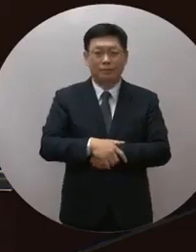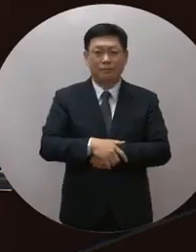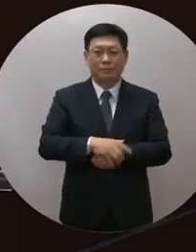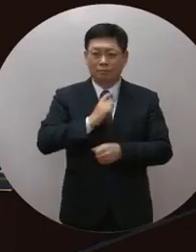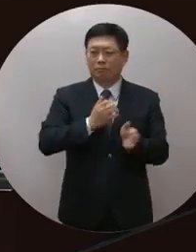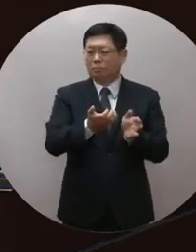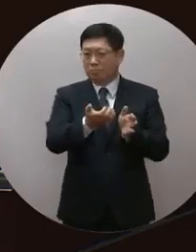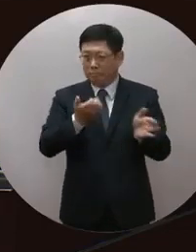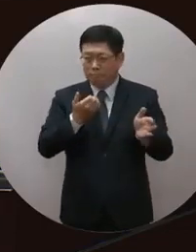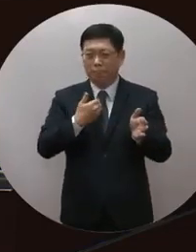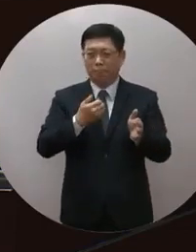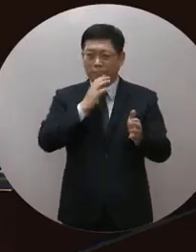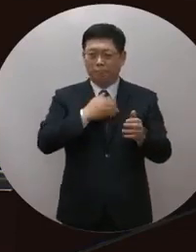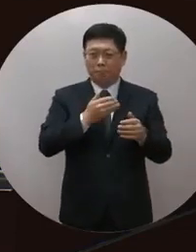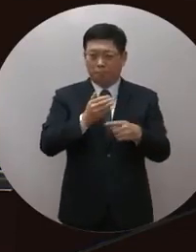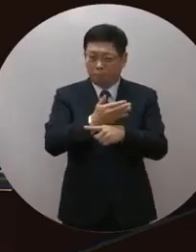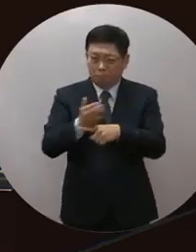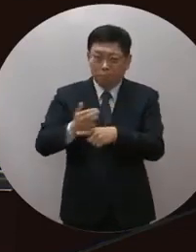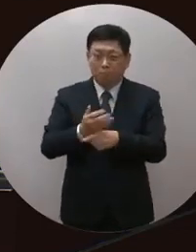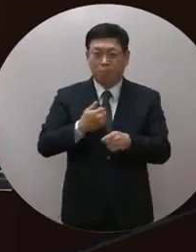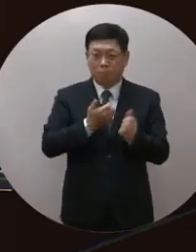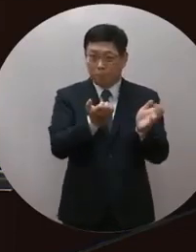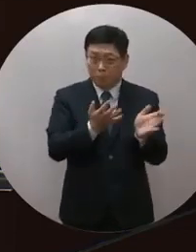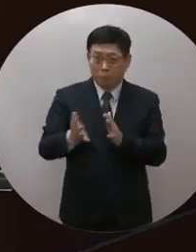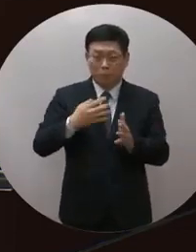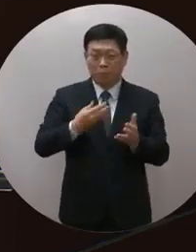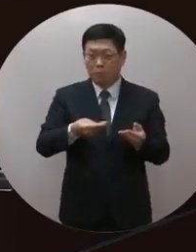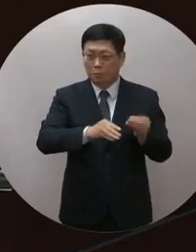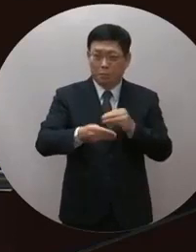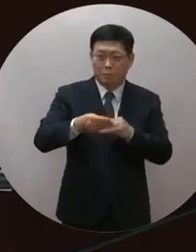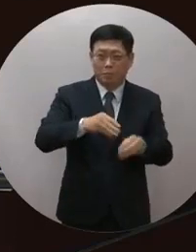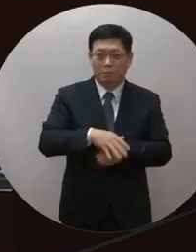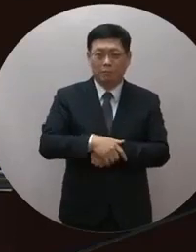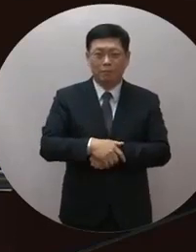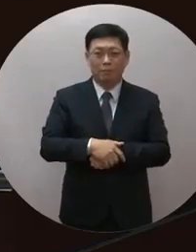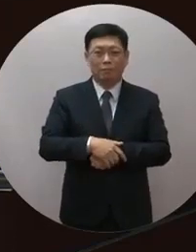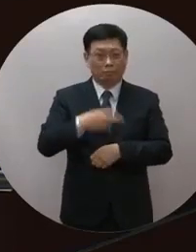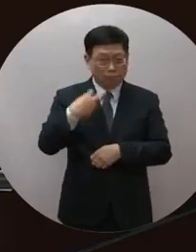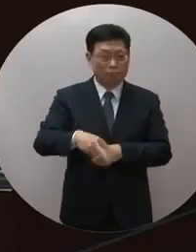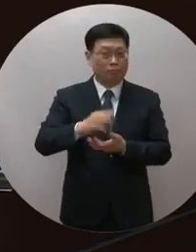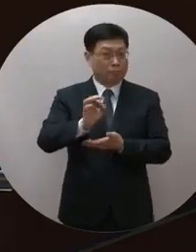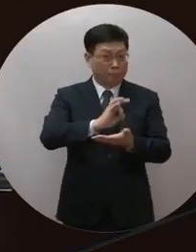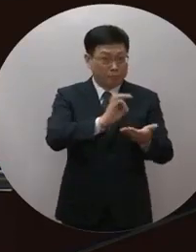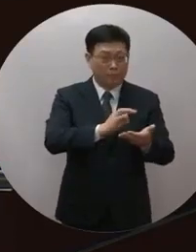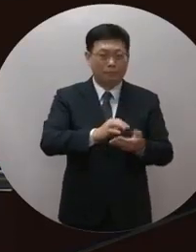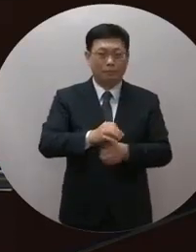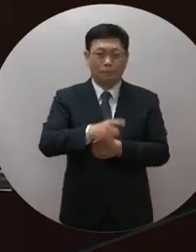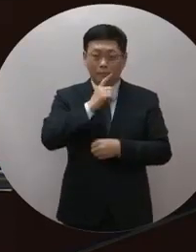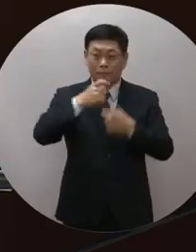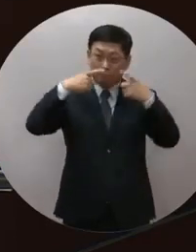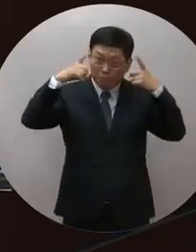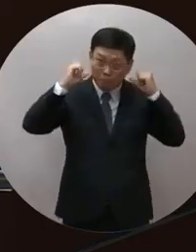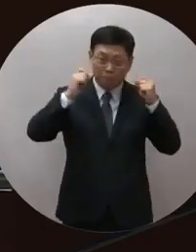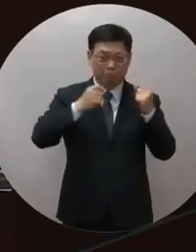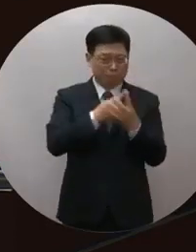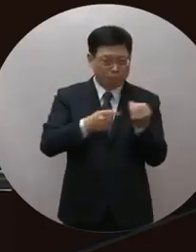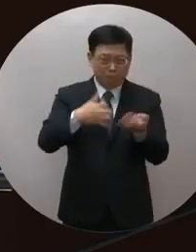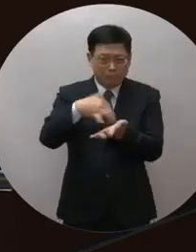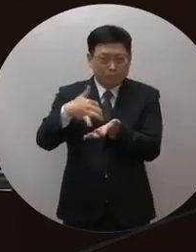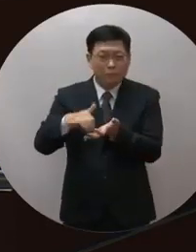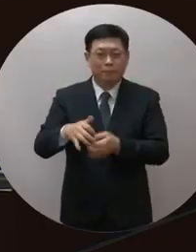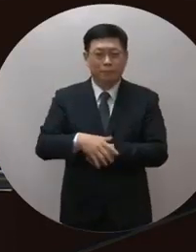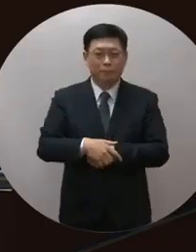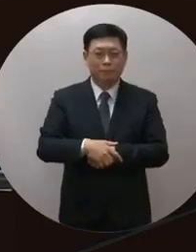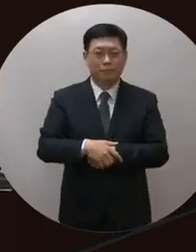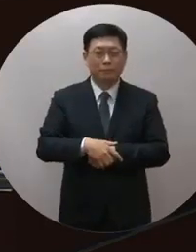提前要来分配包分 各种口罩数量，